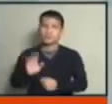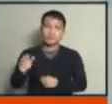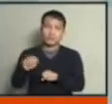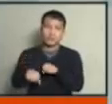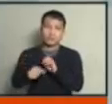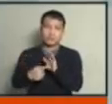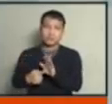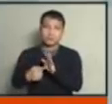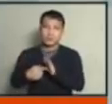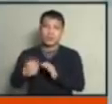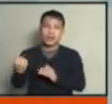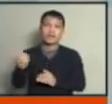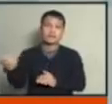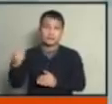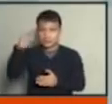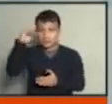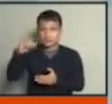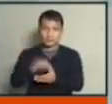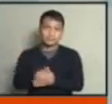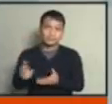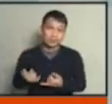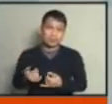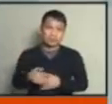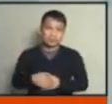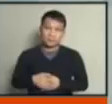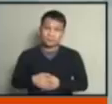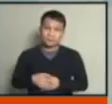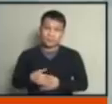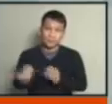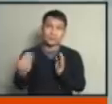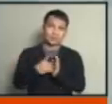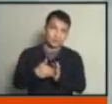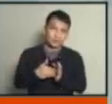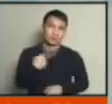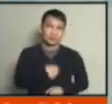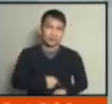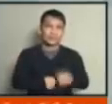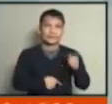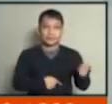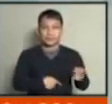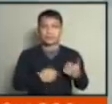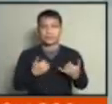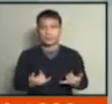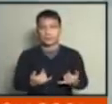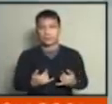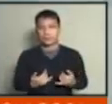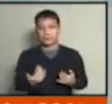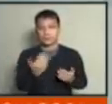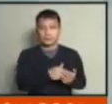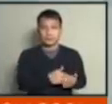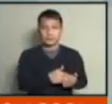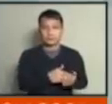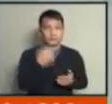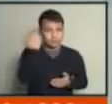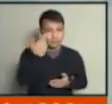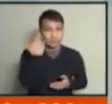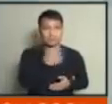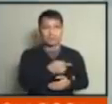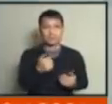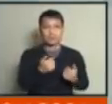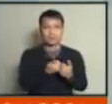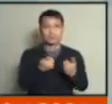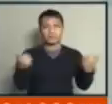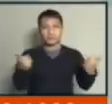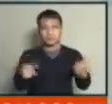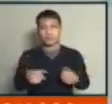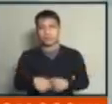ng lalaki na pinatawad kita. Umulit ka sa mga Chinese, pagkatapos, ayun ang naging dahilan mo para